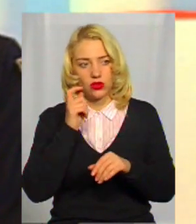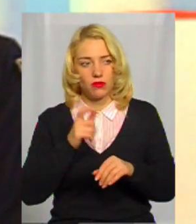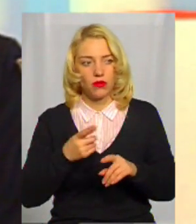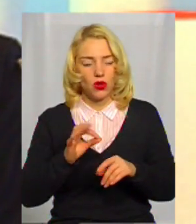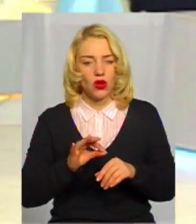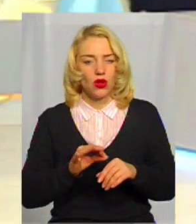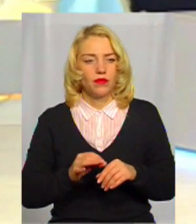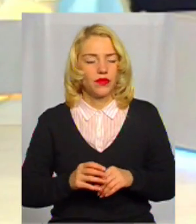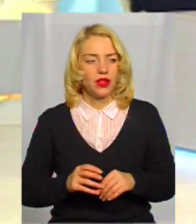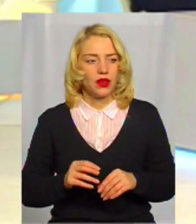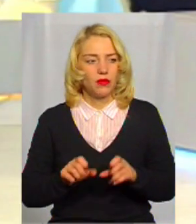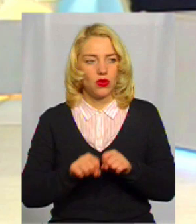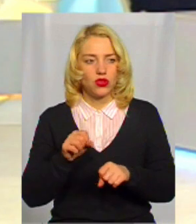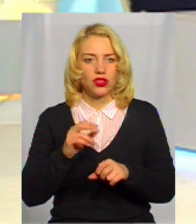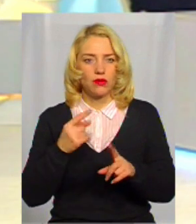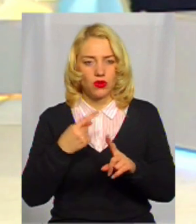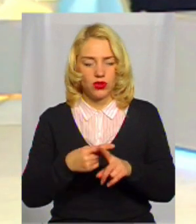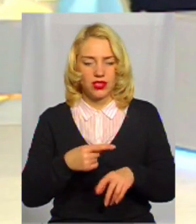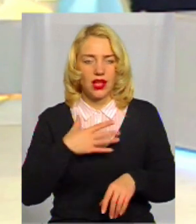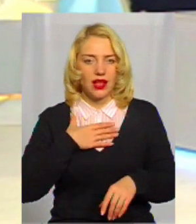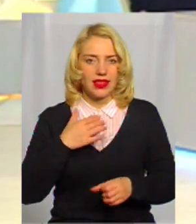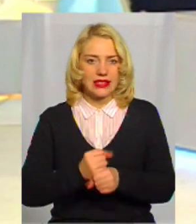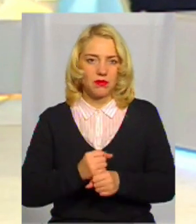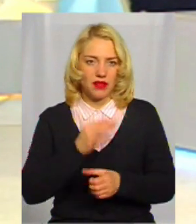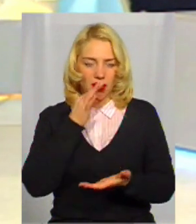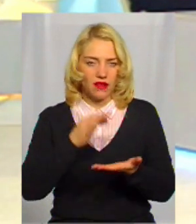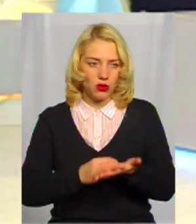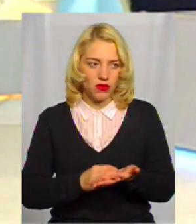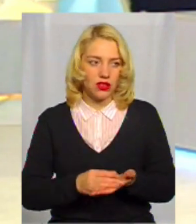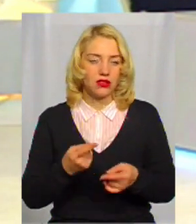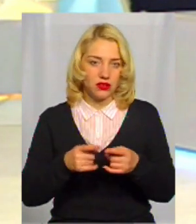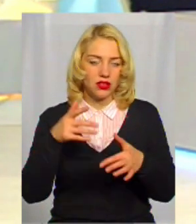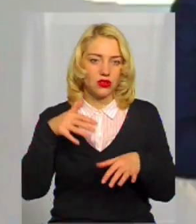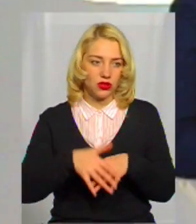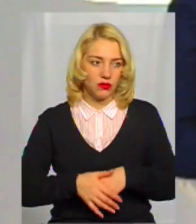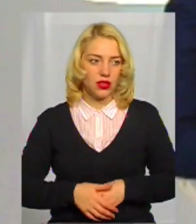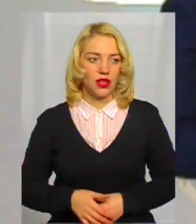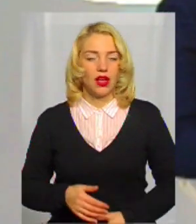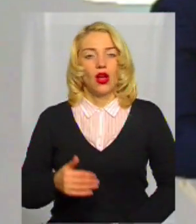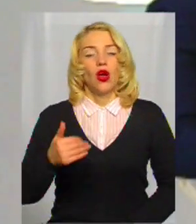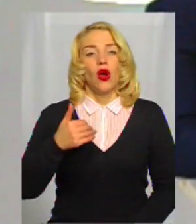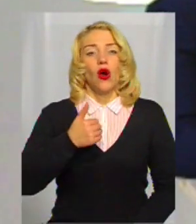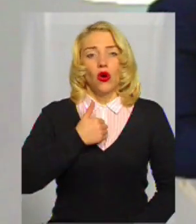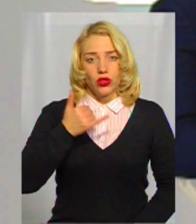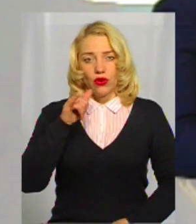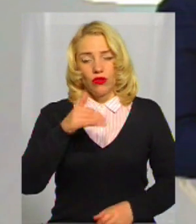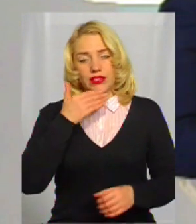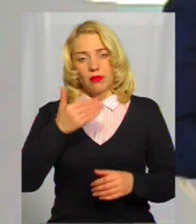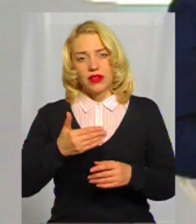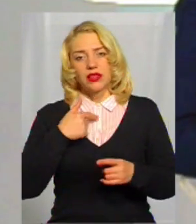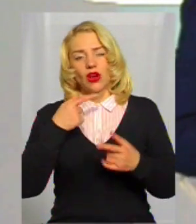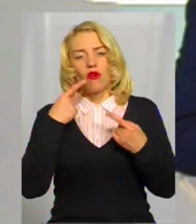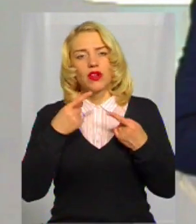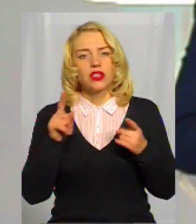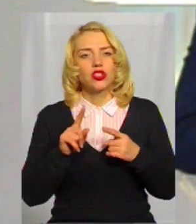правопорушення. Ще й додаткова дисциплінарна відповідальність, тому... Ну, це вже зрозуміло. Так, хотів вас запитати, ми вже говорили про те, що